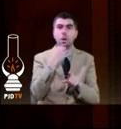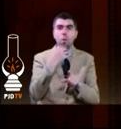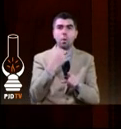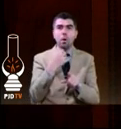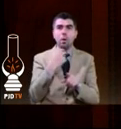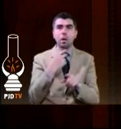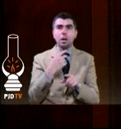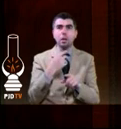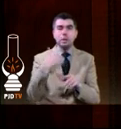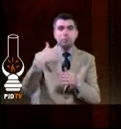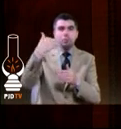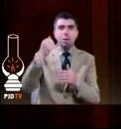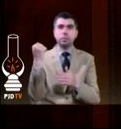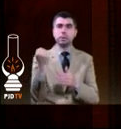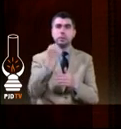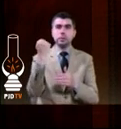إلى علاش تعطلتي؟